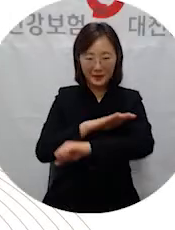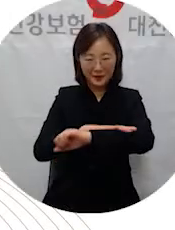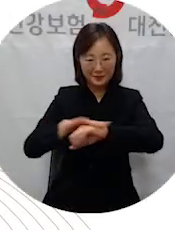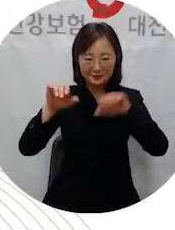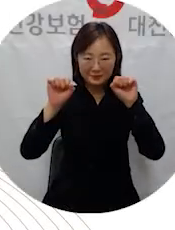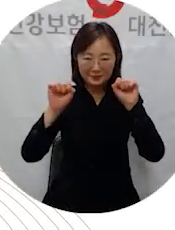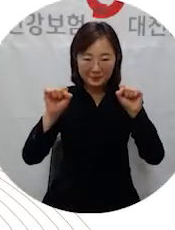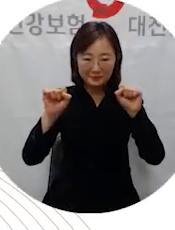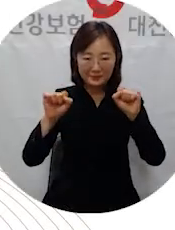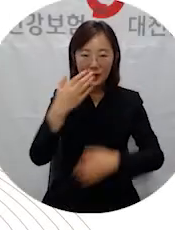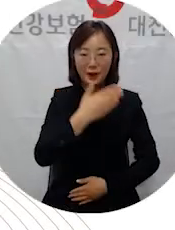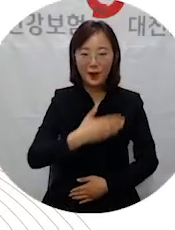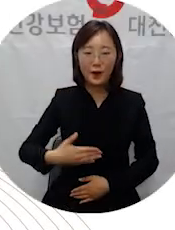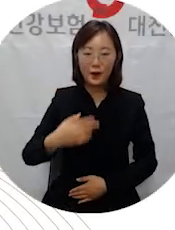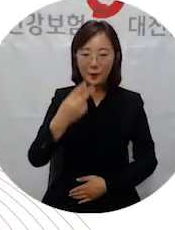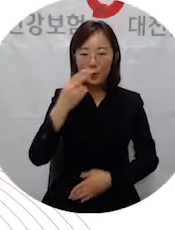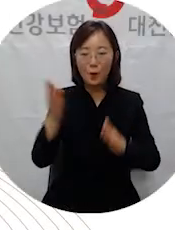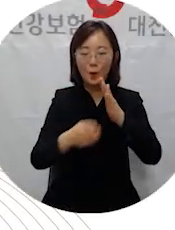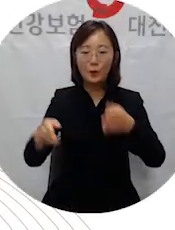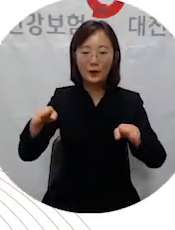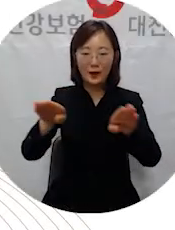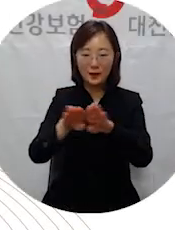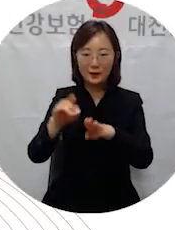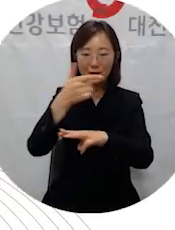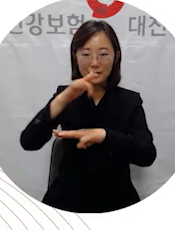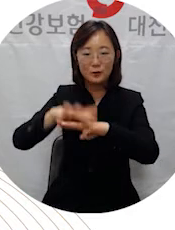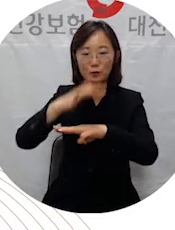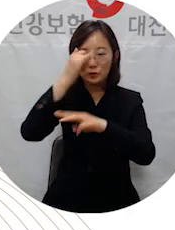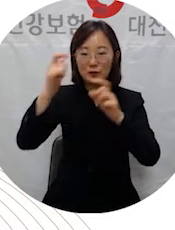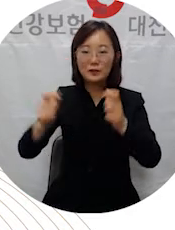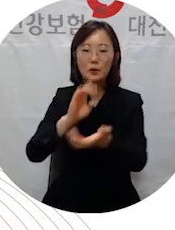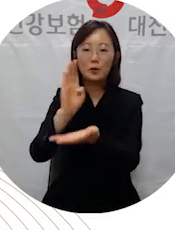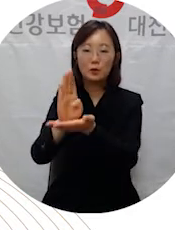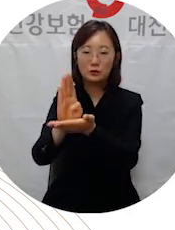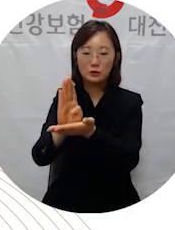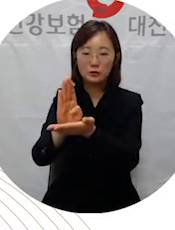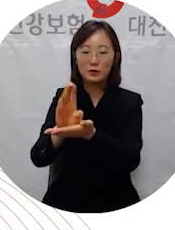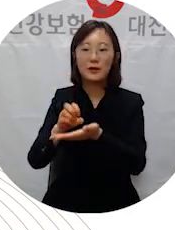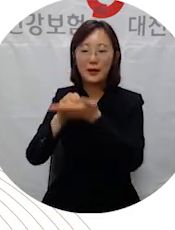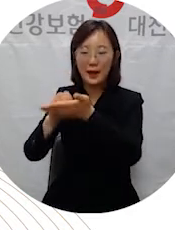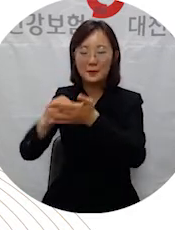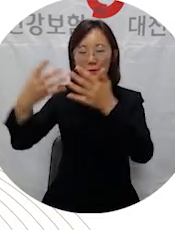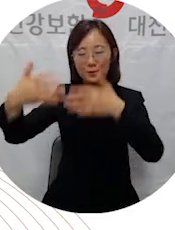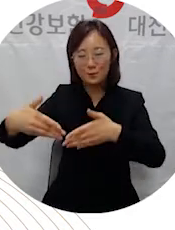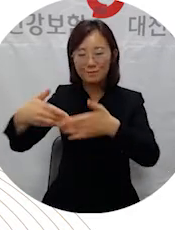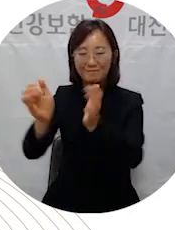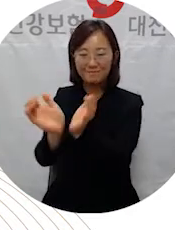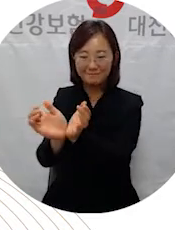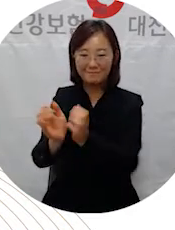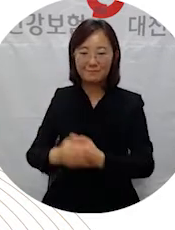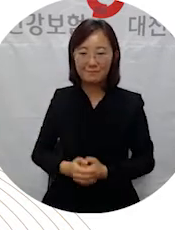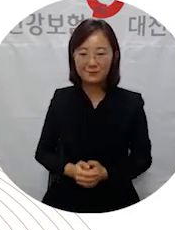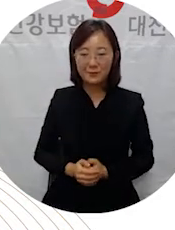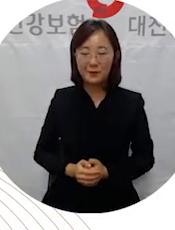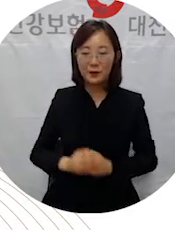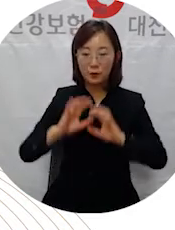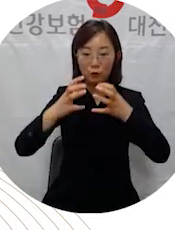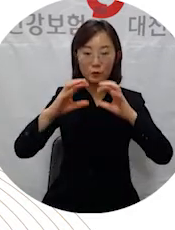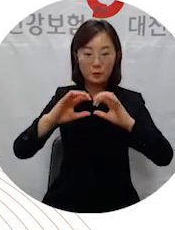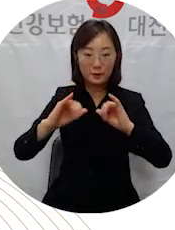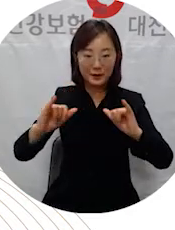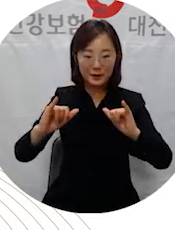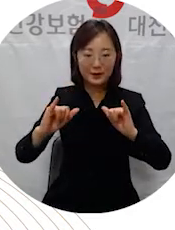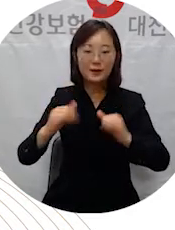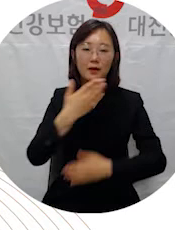안녕하세요. 건강보험공단 대전 충청지역본부 자격부가부입니다. 국민의 곁에,